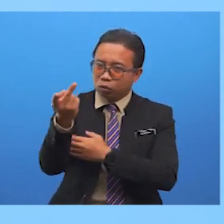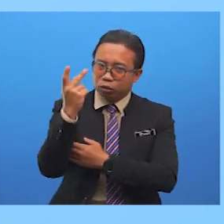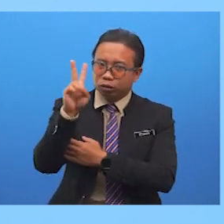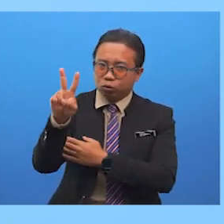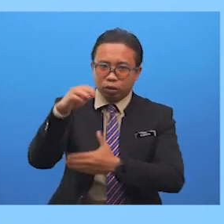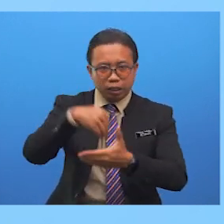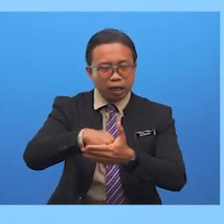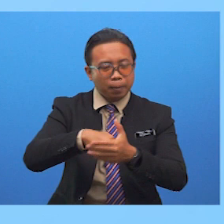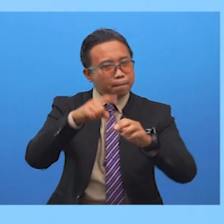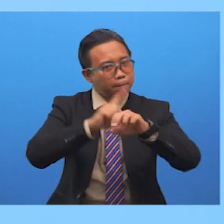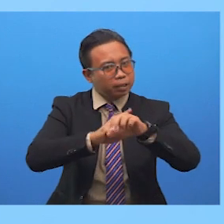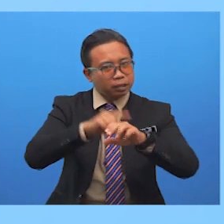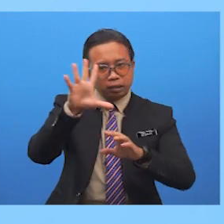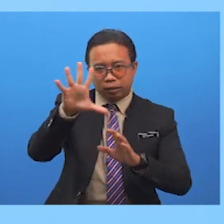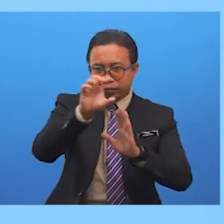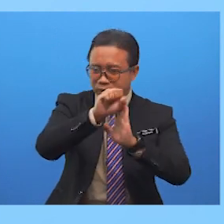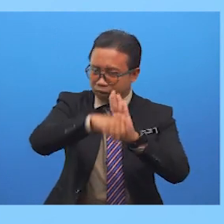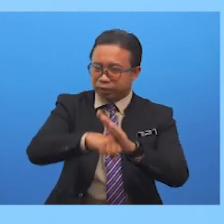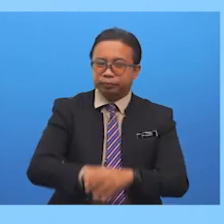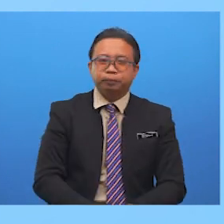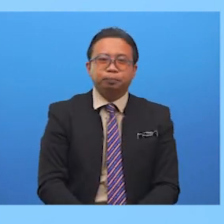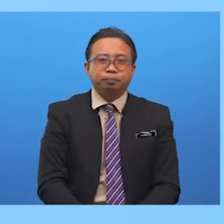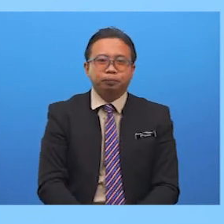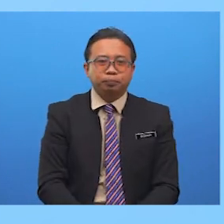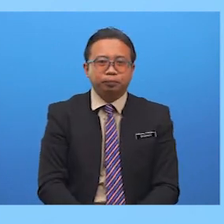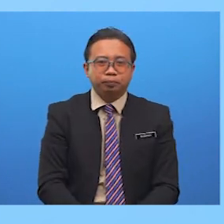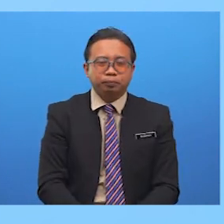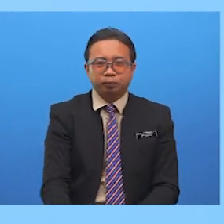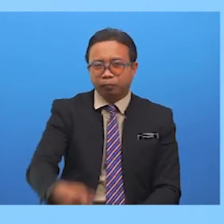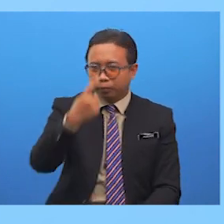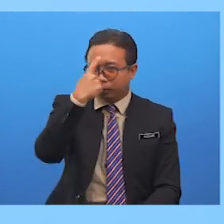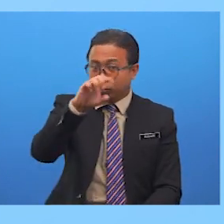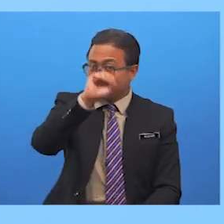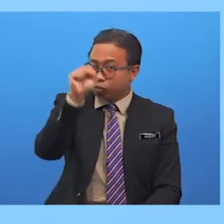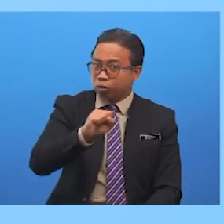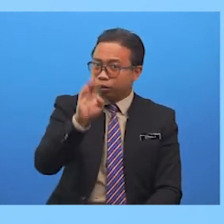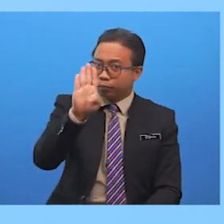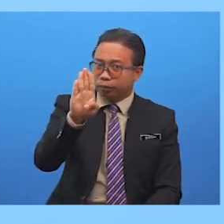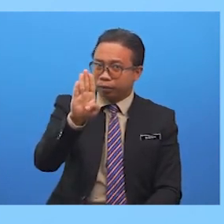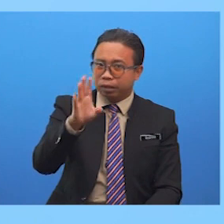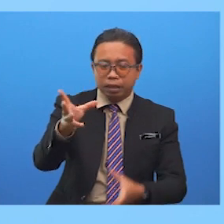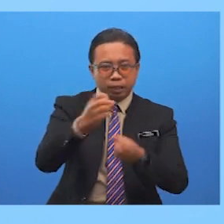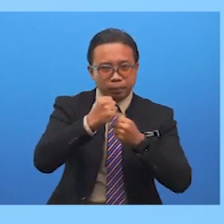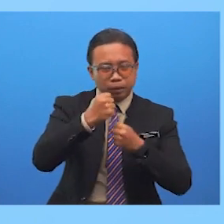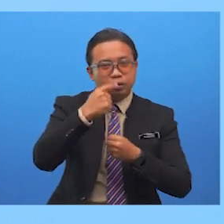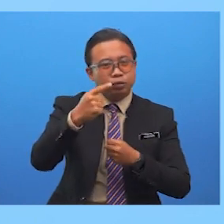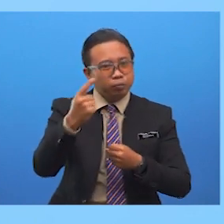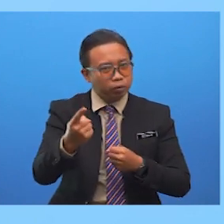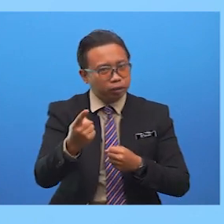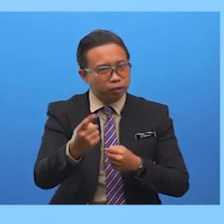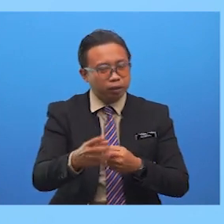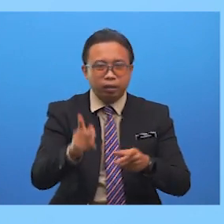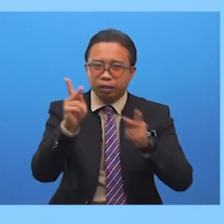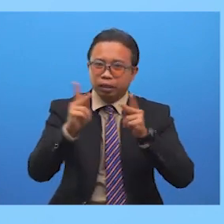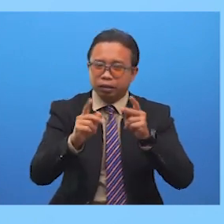puasa2 dalam tempo lima saat untuk soalan by dapat disimpulkan bahwa